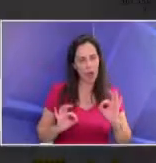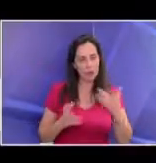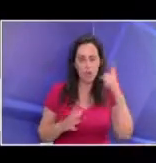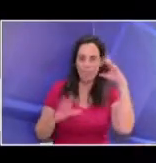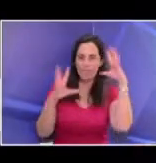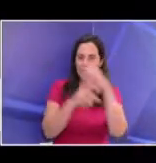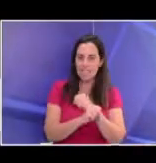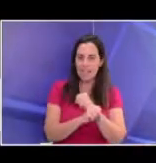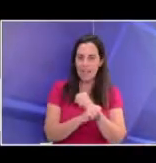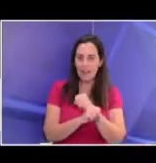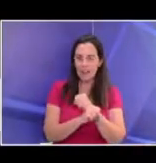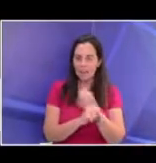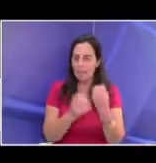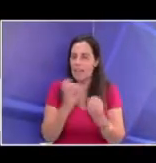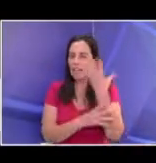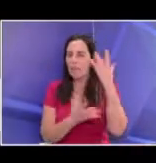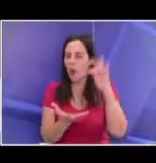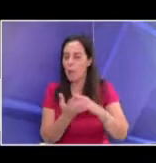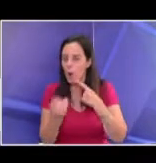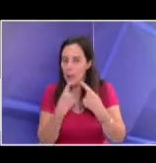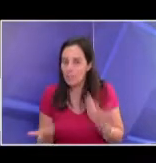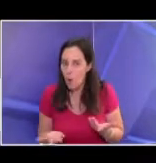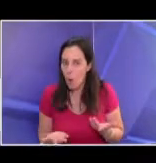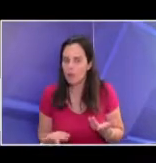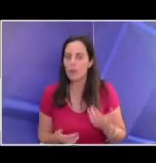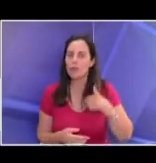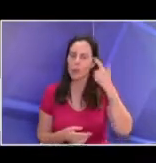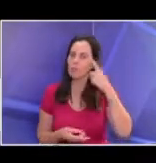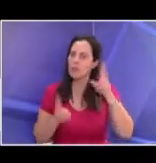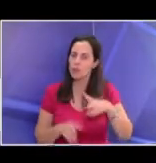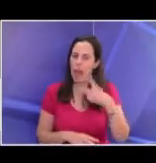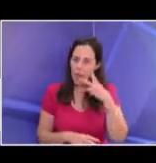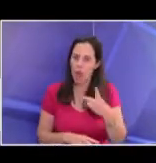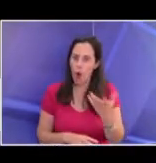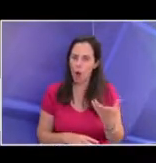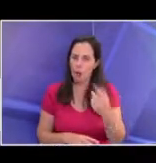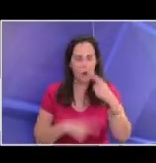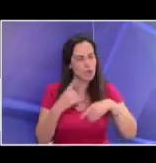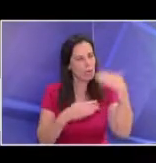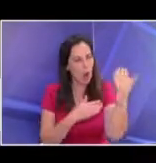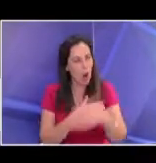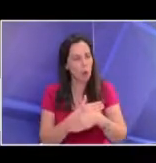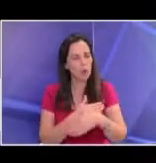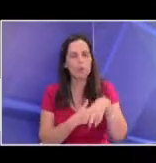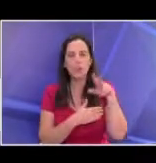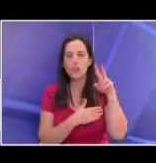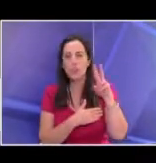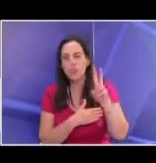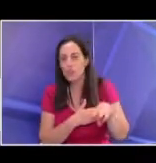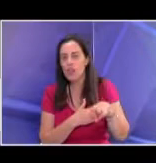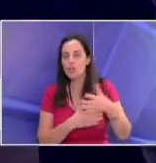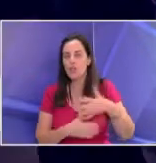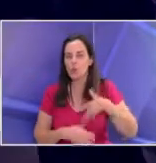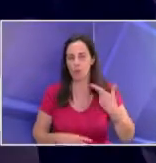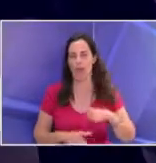תפיסה של לפתוח מקום לדיון? אני חושבת שאפשר לראות, כאילו, בשנים האחרונות שיש איזושהי